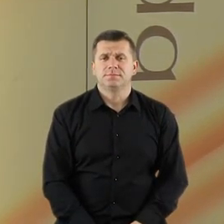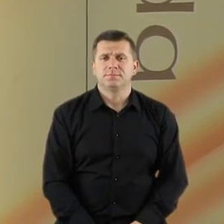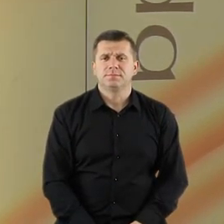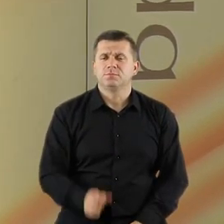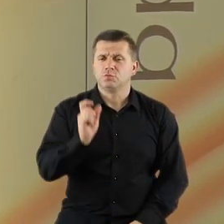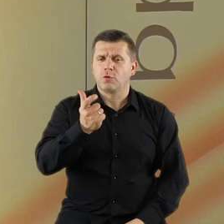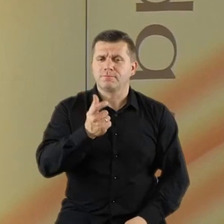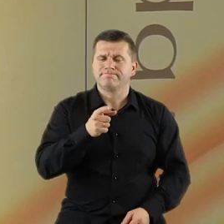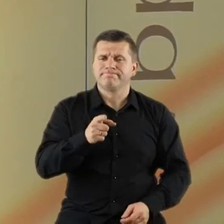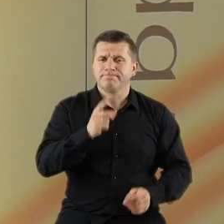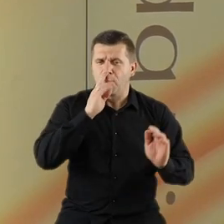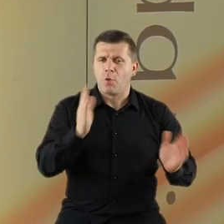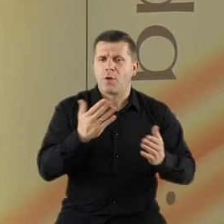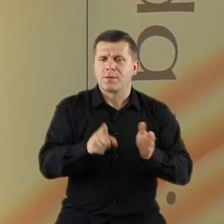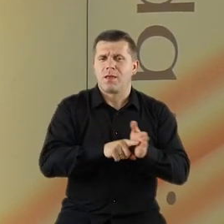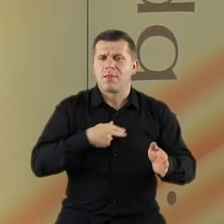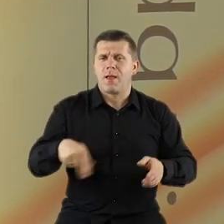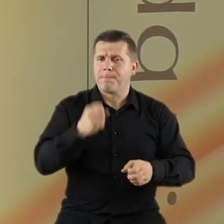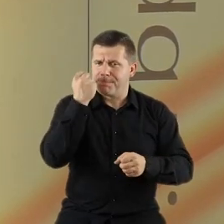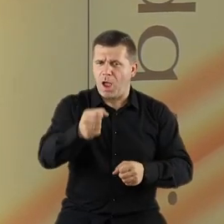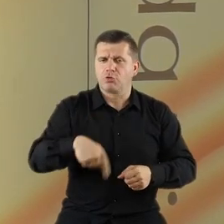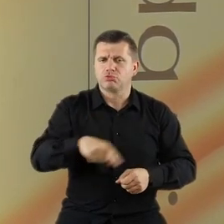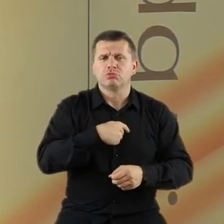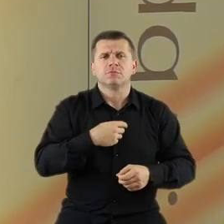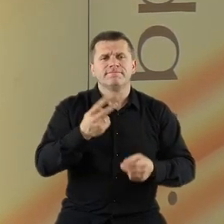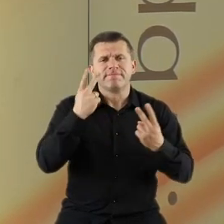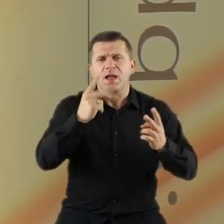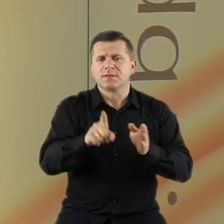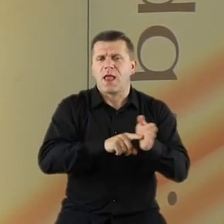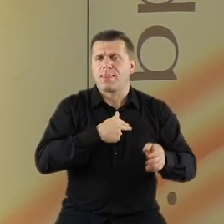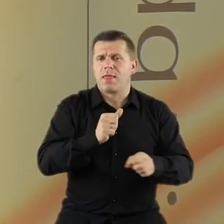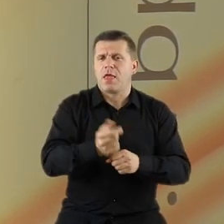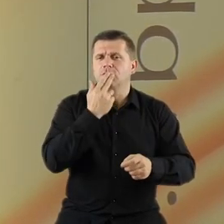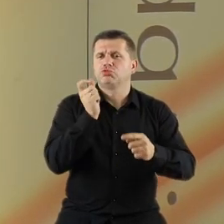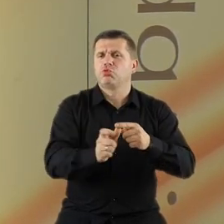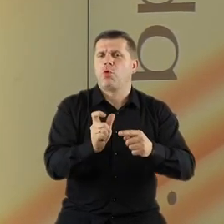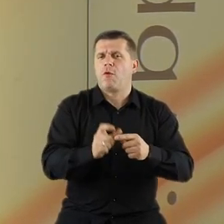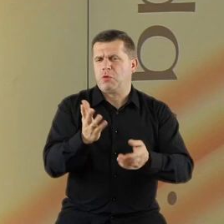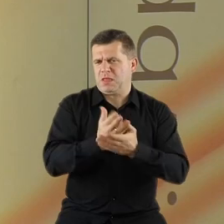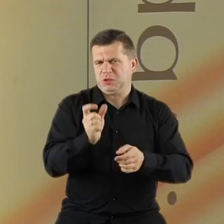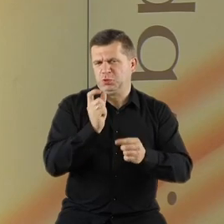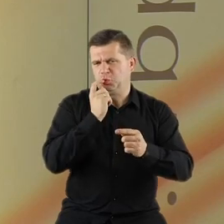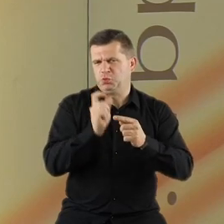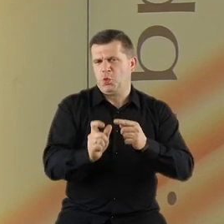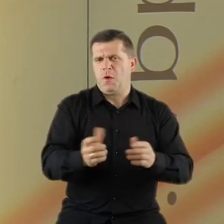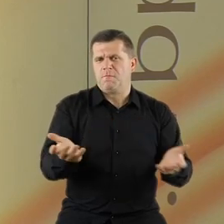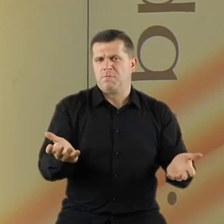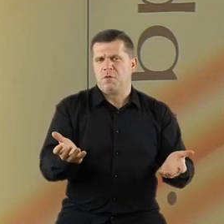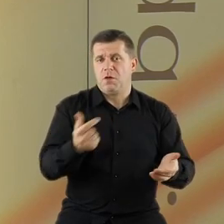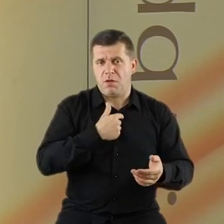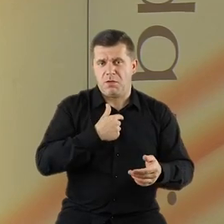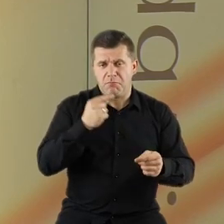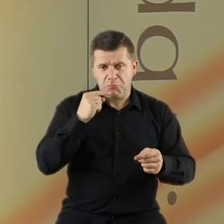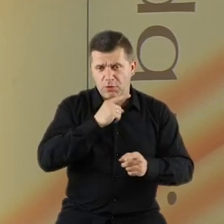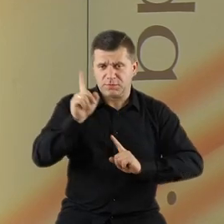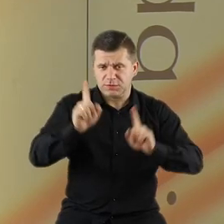pokazuje nam jak bardzo żyjemy w słowie Co to jest tylko słowo prawda ale my potrafimy się czasami